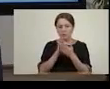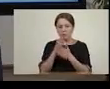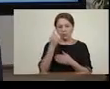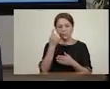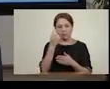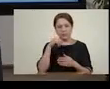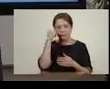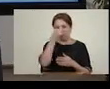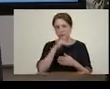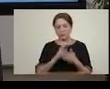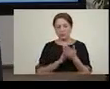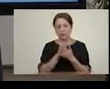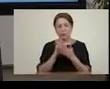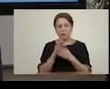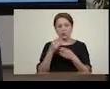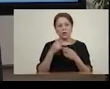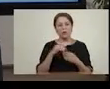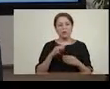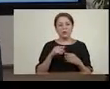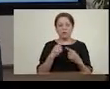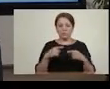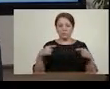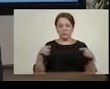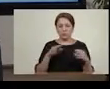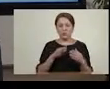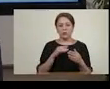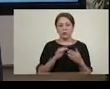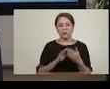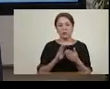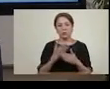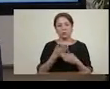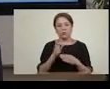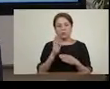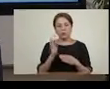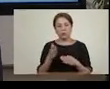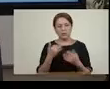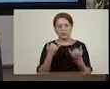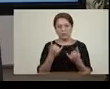bo'linadi. Keling, ular bilan yaqinroq tanishamiz.